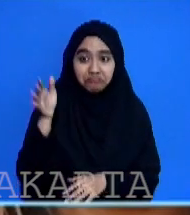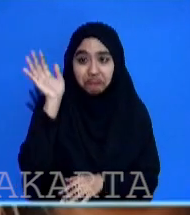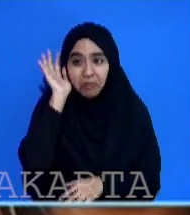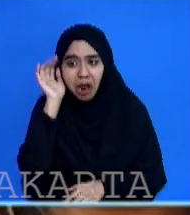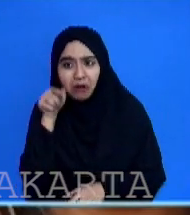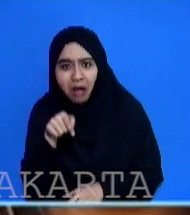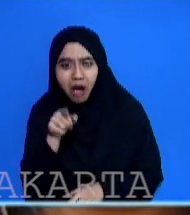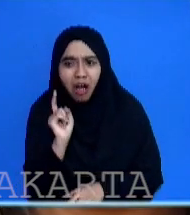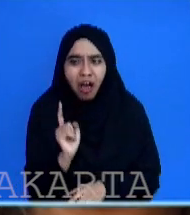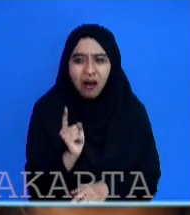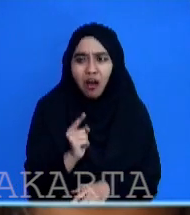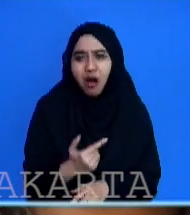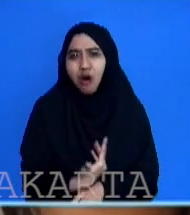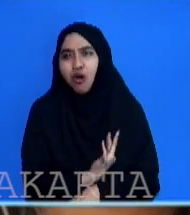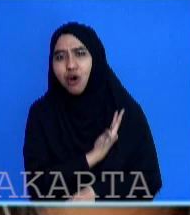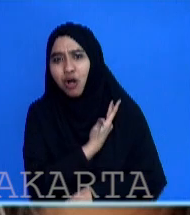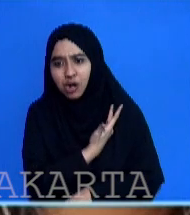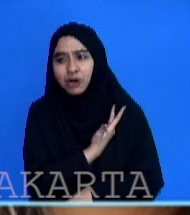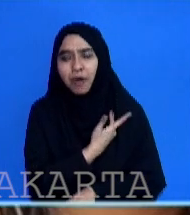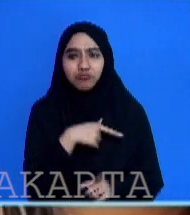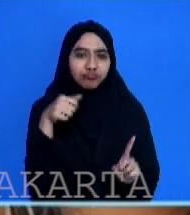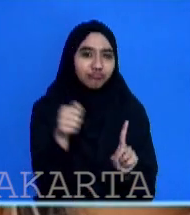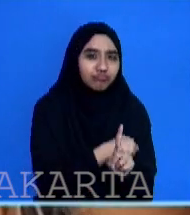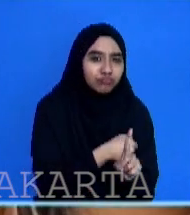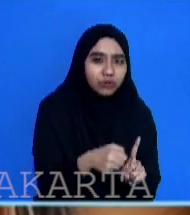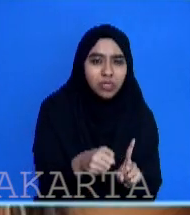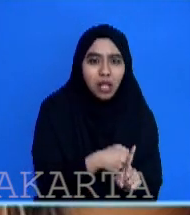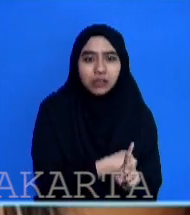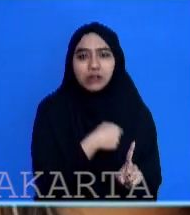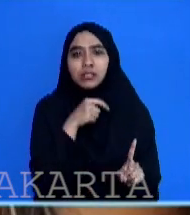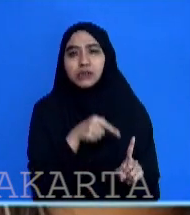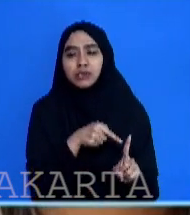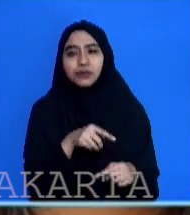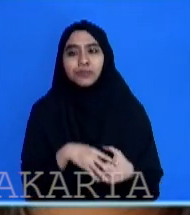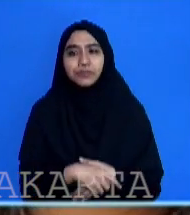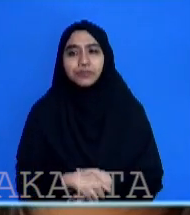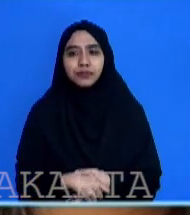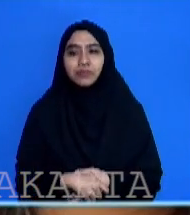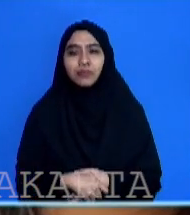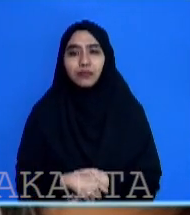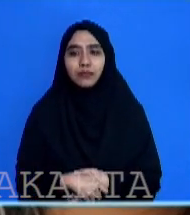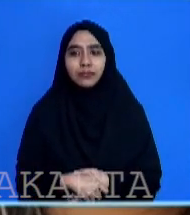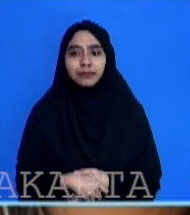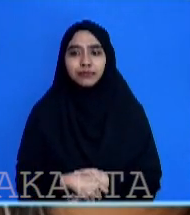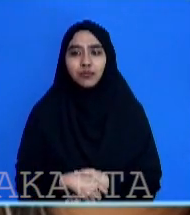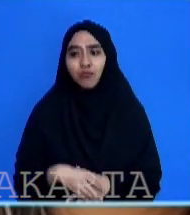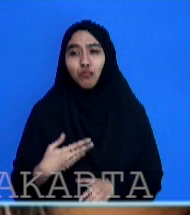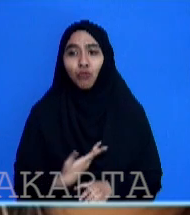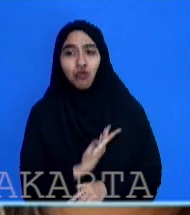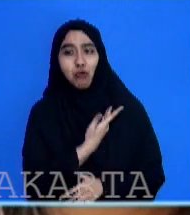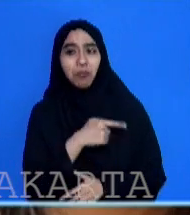ada korban tindak kekerasan dan itu menimpa almarhum Mas